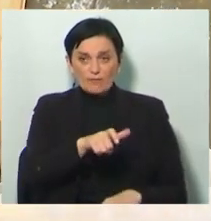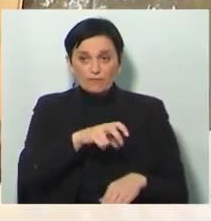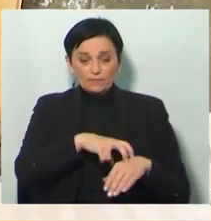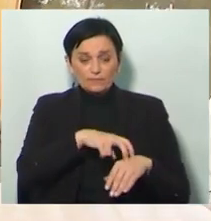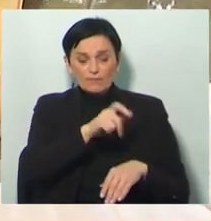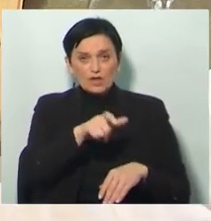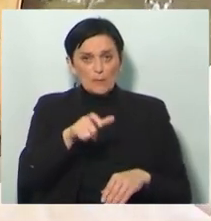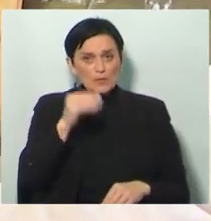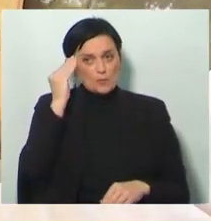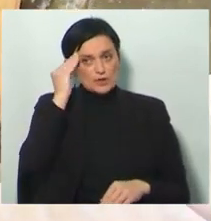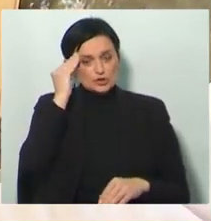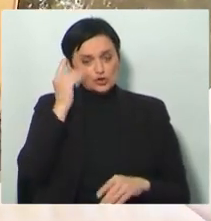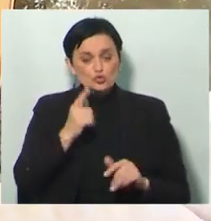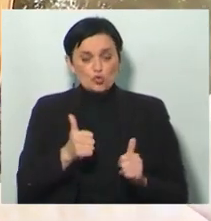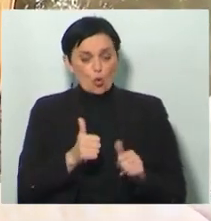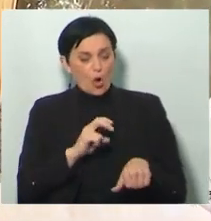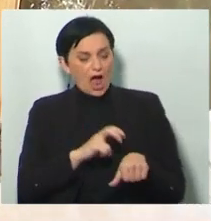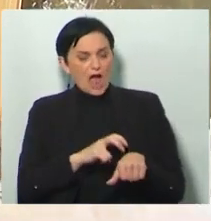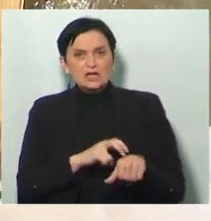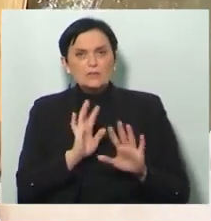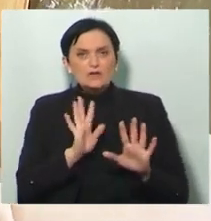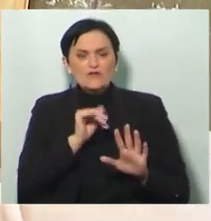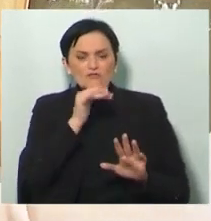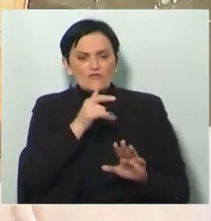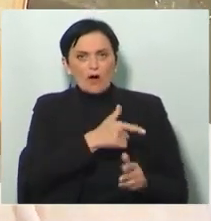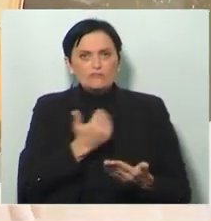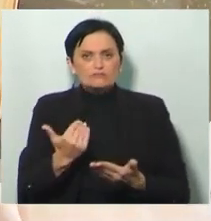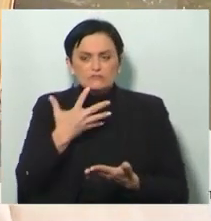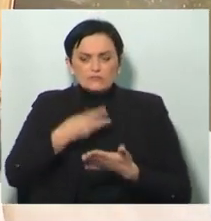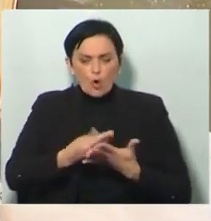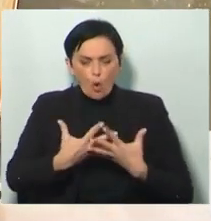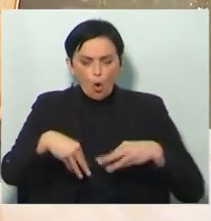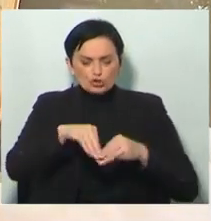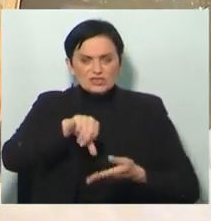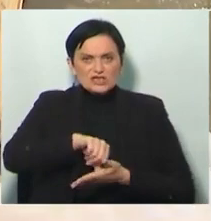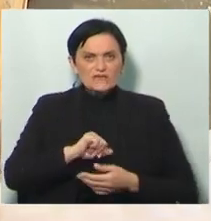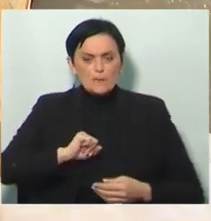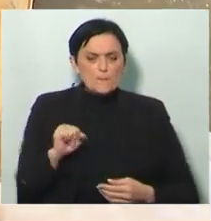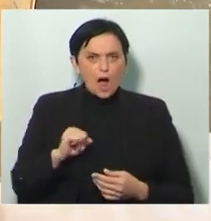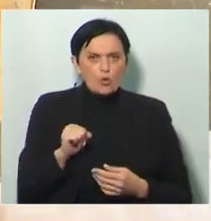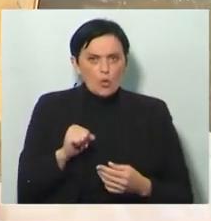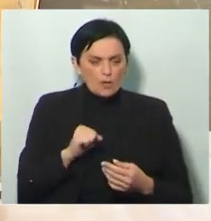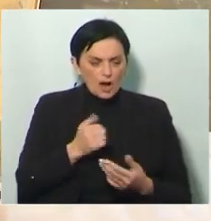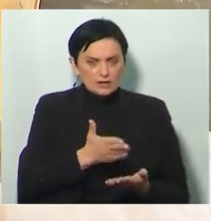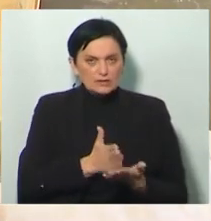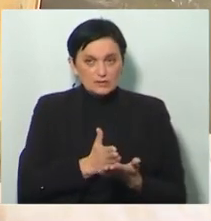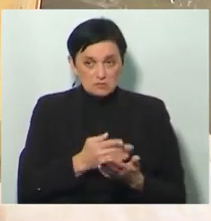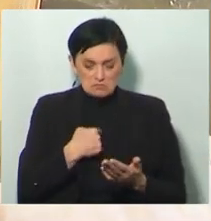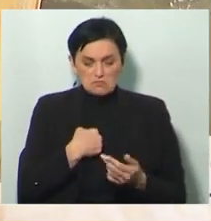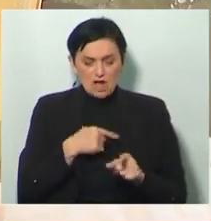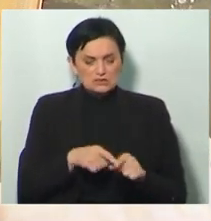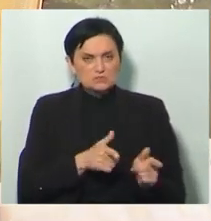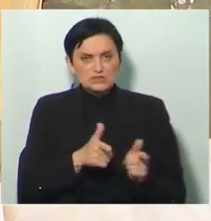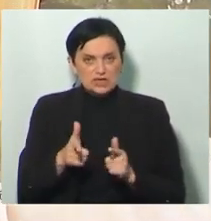ექიმებს მიჩნევენ არამარტო როგორც ექიმებს, არამედ რაღაც ოჯახის წევრადაც აღიქვამენ, მეგობრებადაც აღიქვამენ და მეც მზად ვარ,